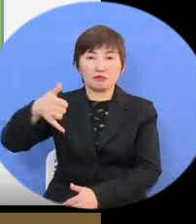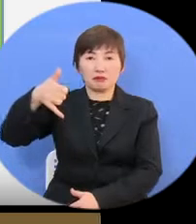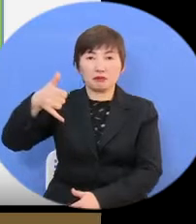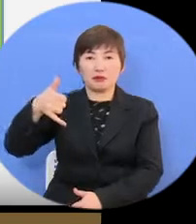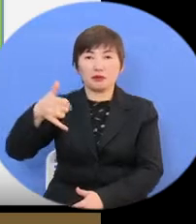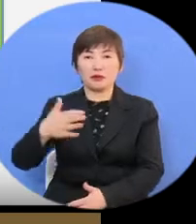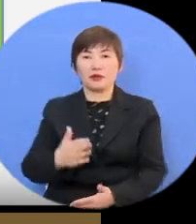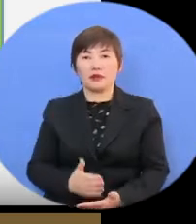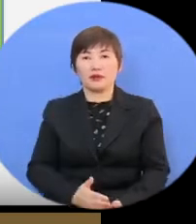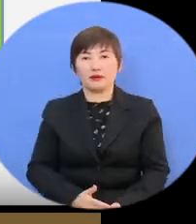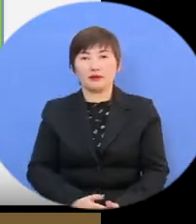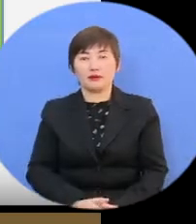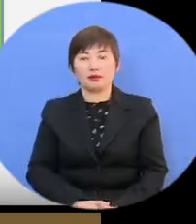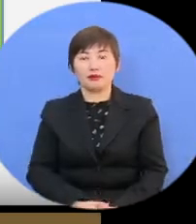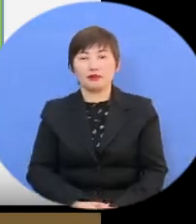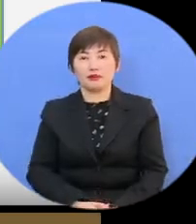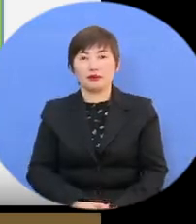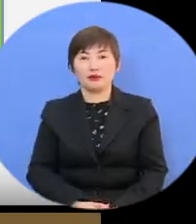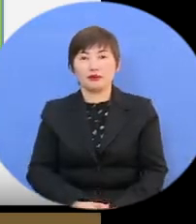өндрөөс өндөр байгаа нь харагдаж байна.